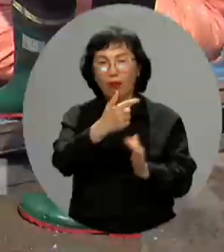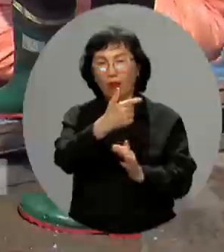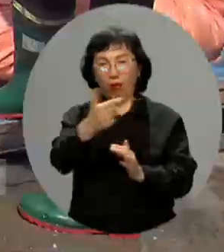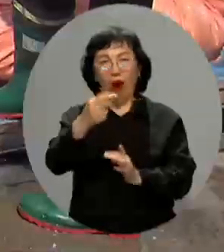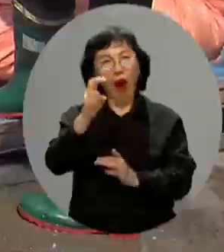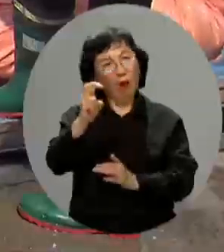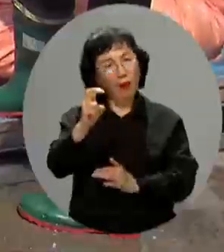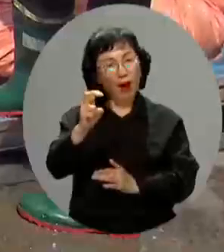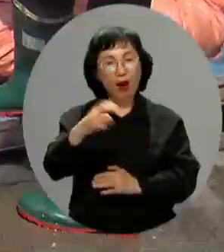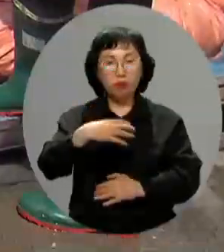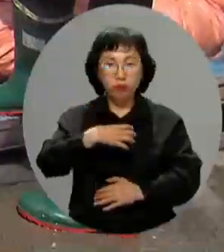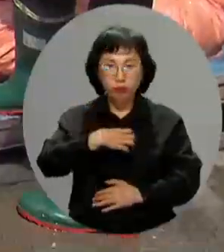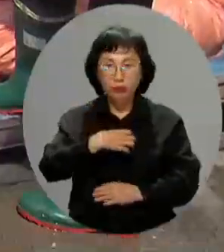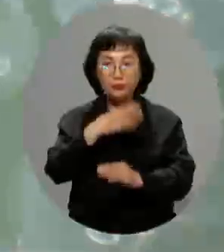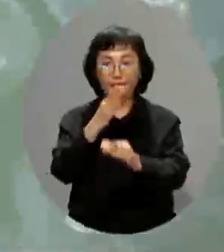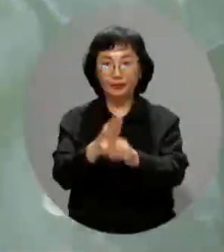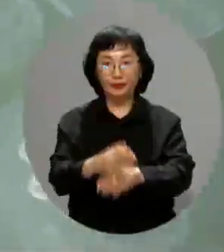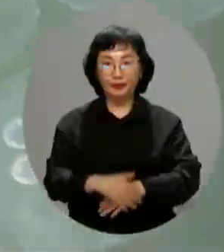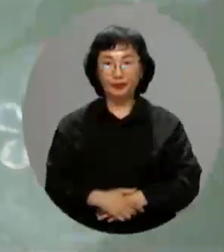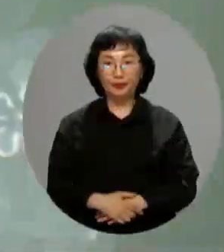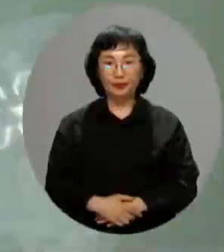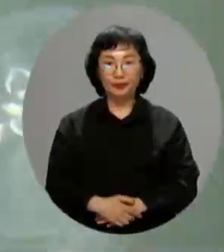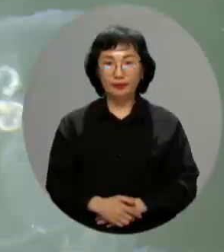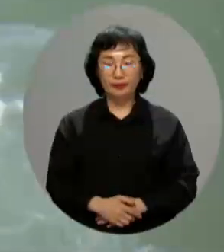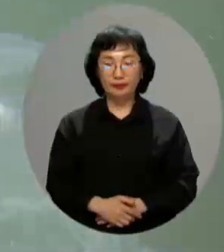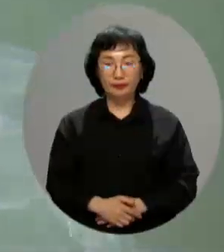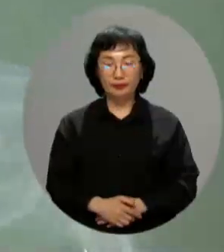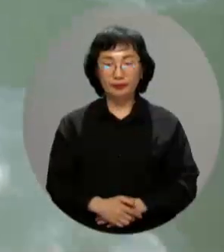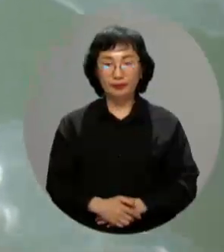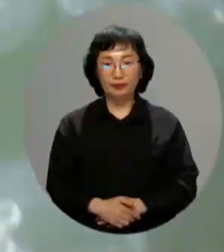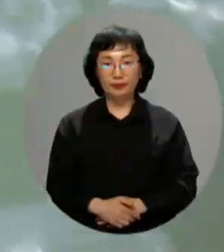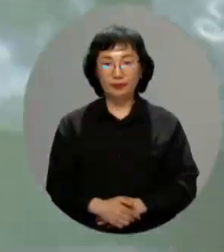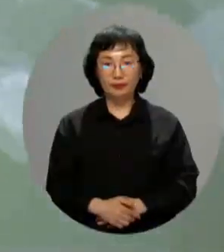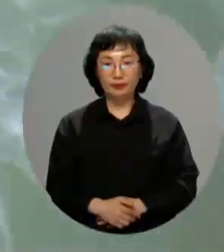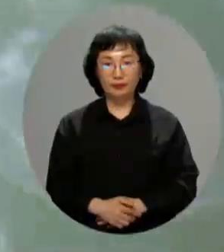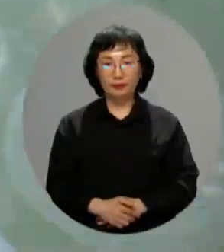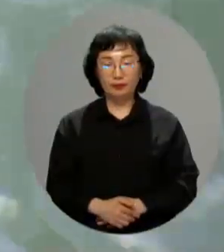발생하지는 않을까 우려가 커지고 있습니다. MBC 뉴스 전재웅입니다.